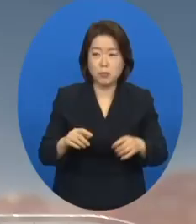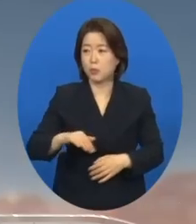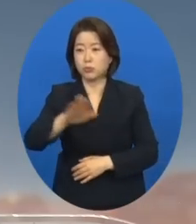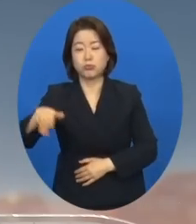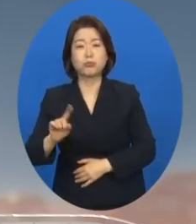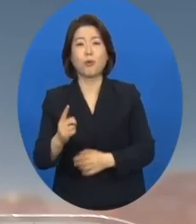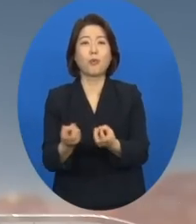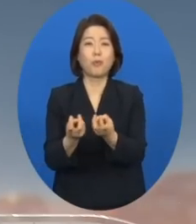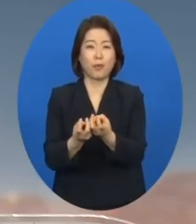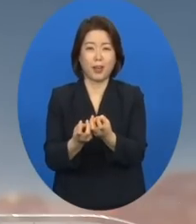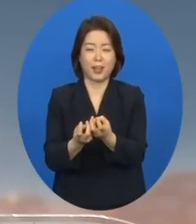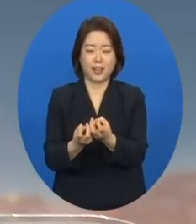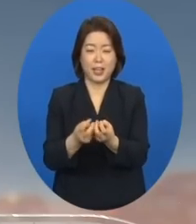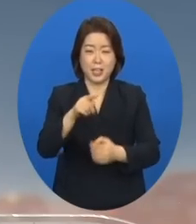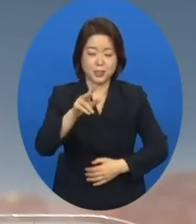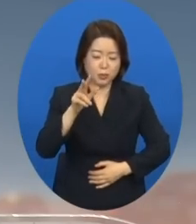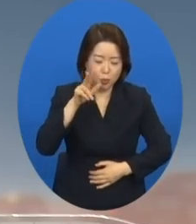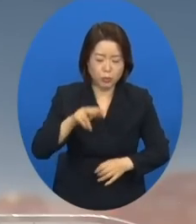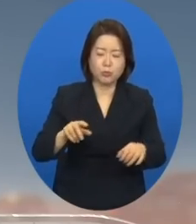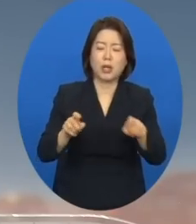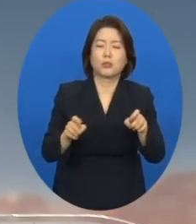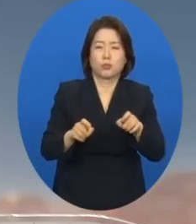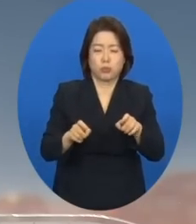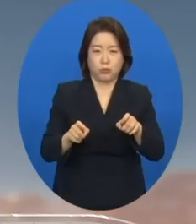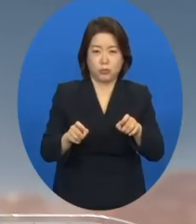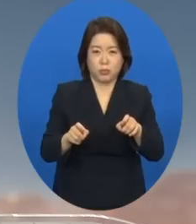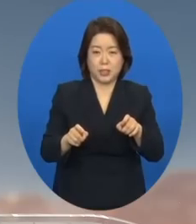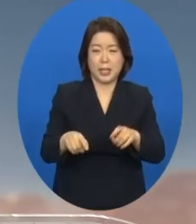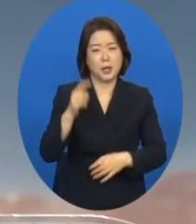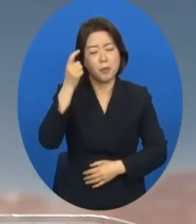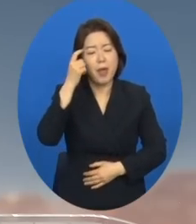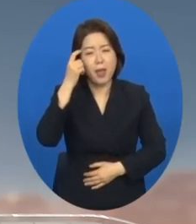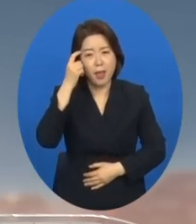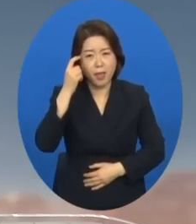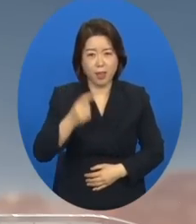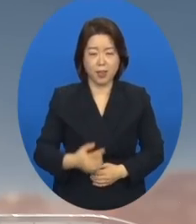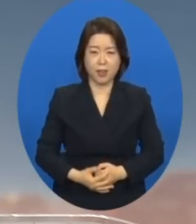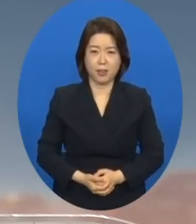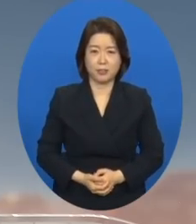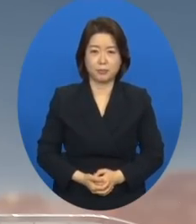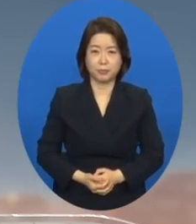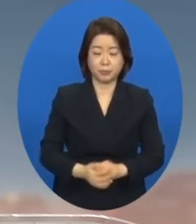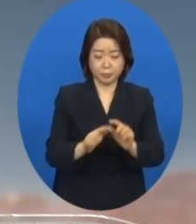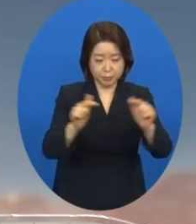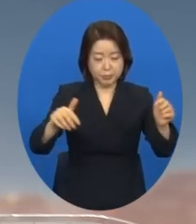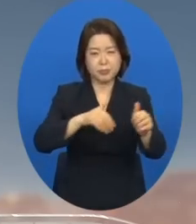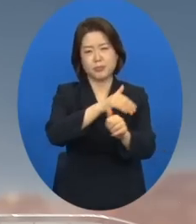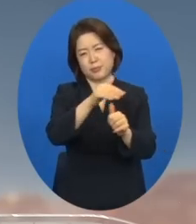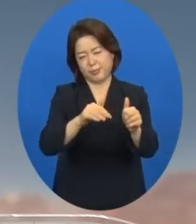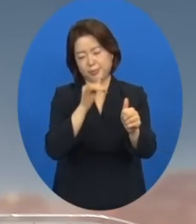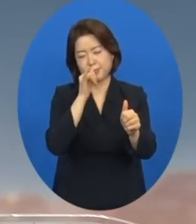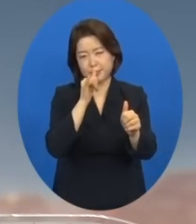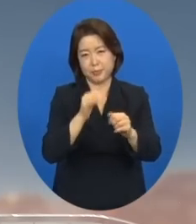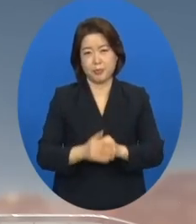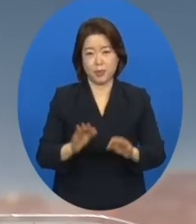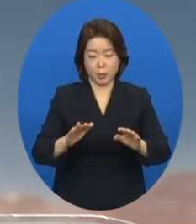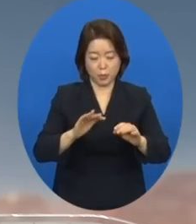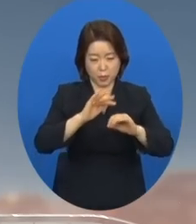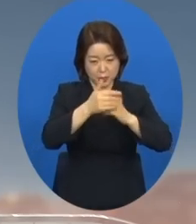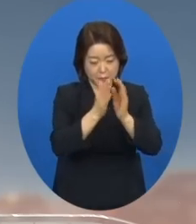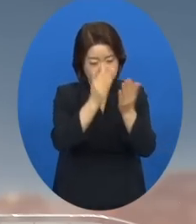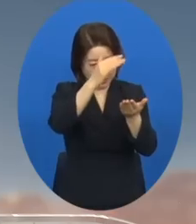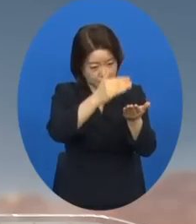그 여호수아가 두려워하고 있습니까 왜 여호수아가 두려워했을까 여러 가지 정황이 있는데 오늘 본문에